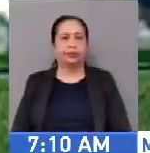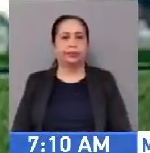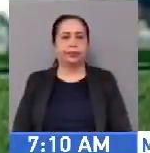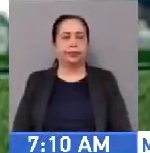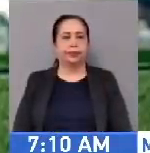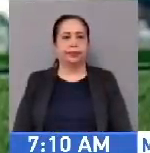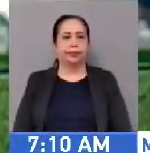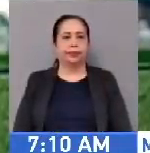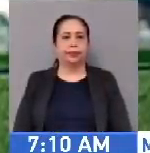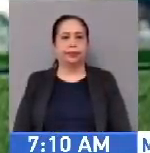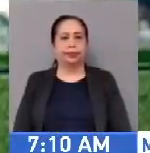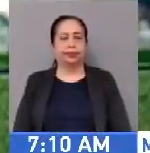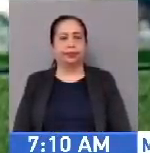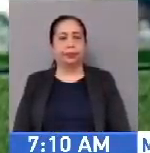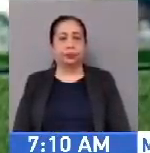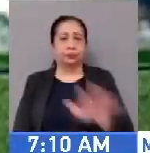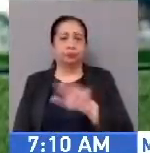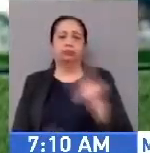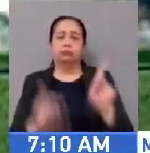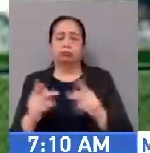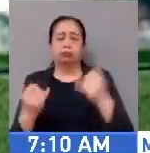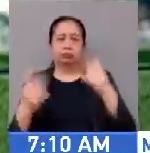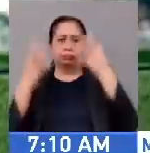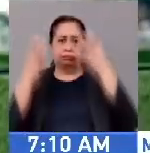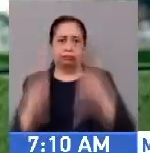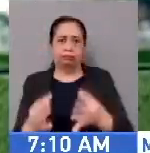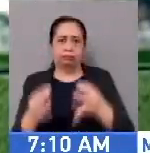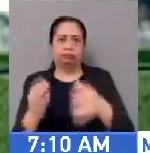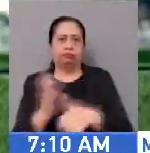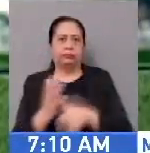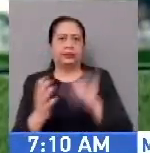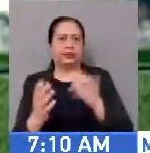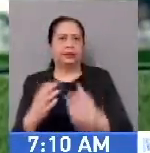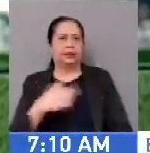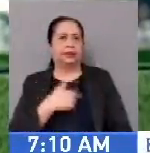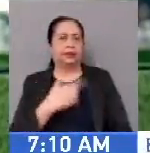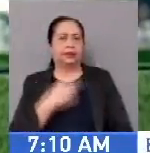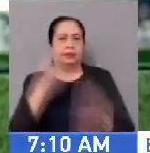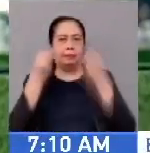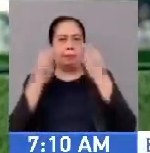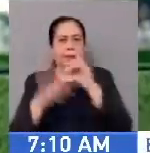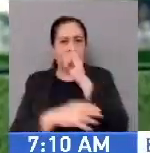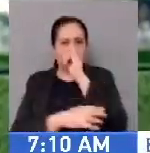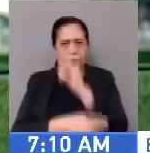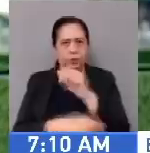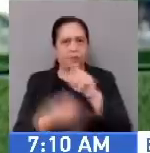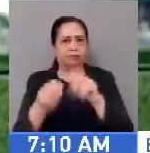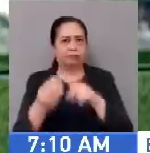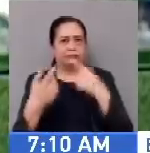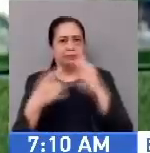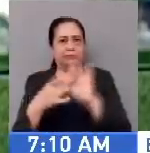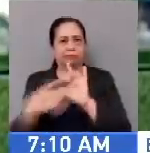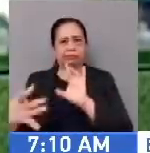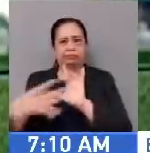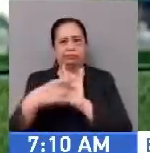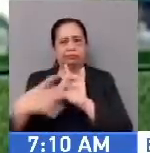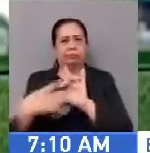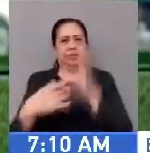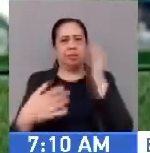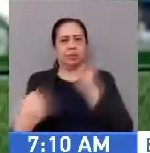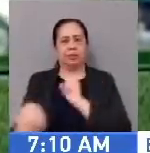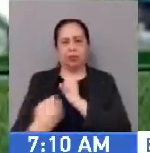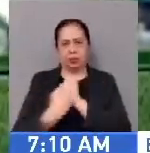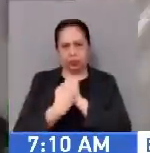Taong bayan pa rin ang masusunod sa eleksyon. Yan ang reaksyon ni Mayor Isko Moreno sa pagkalas ng ilang grupong dating sumusuporta sa